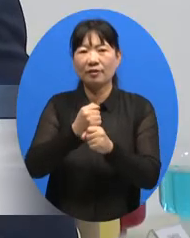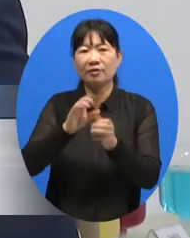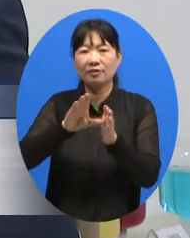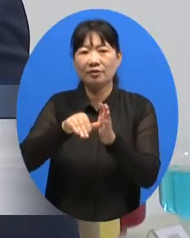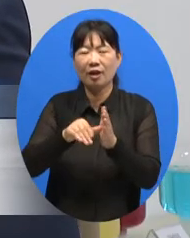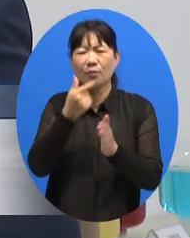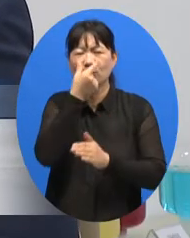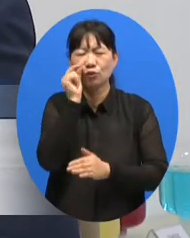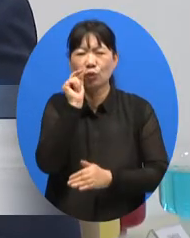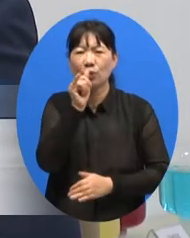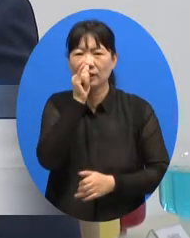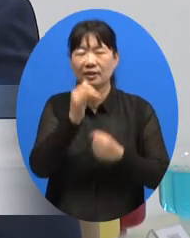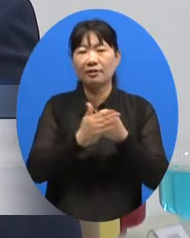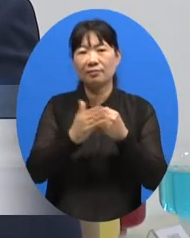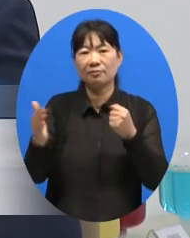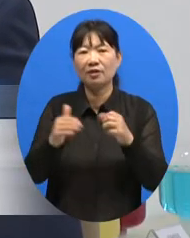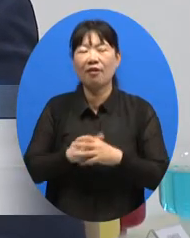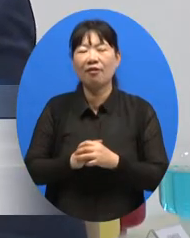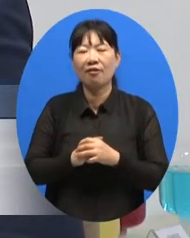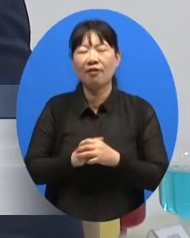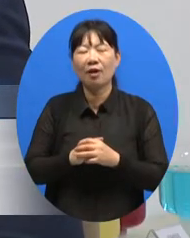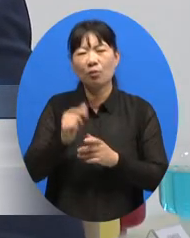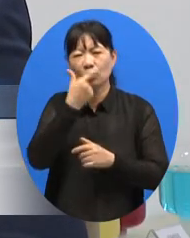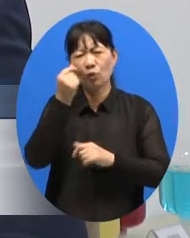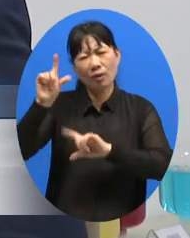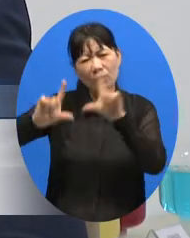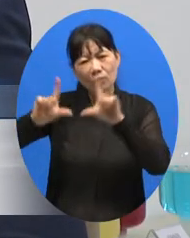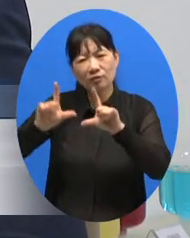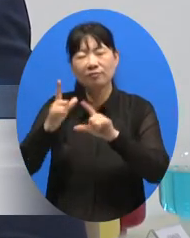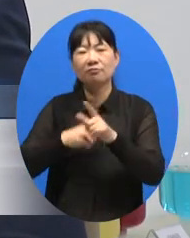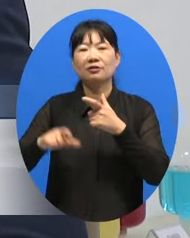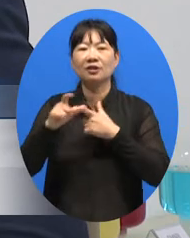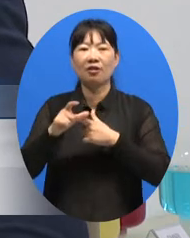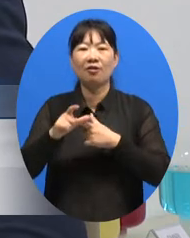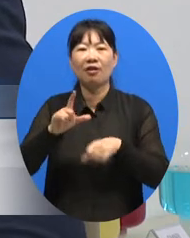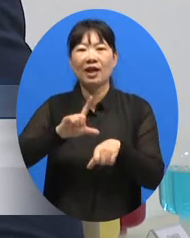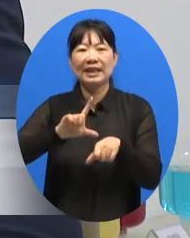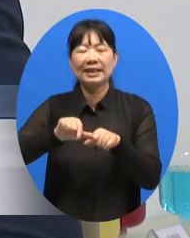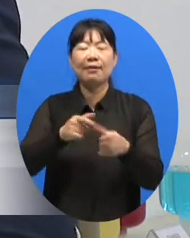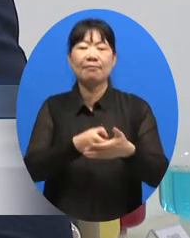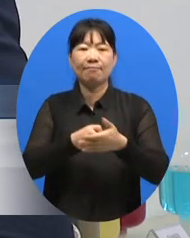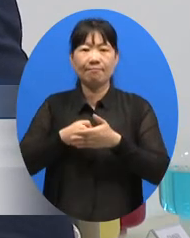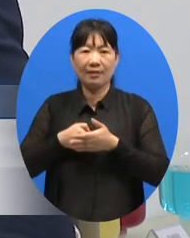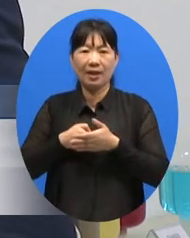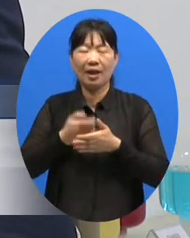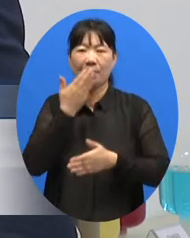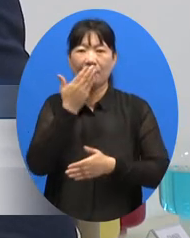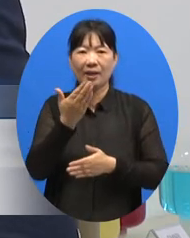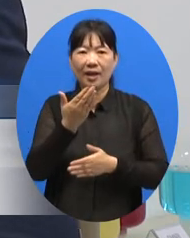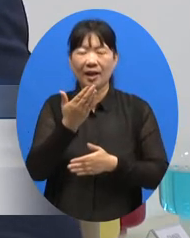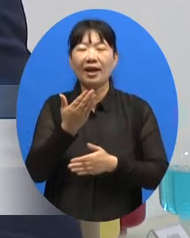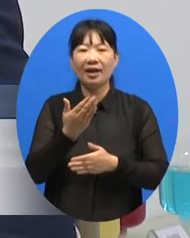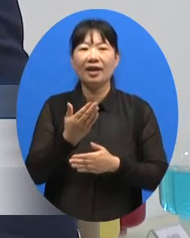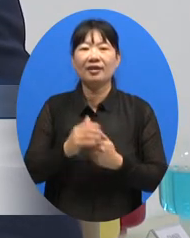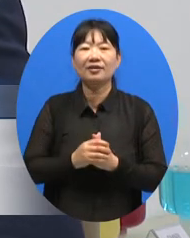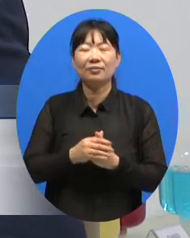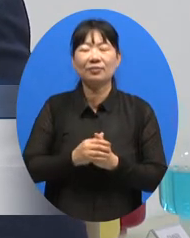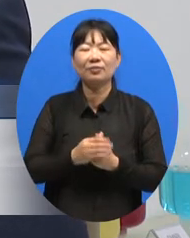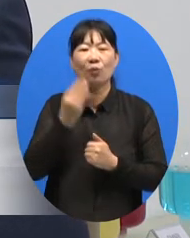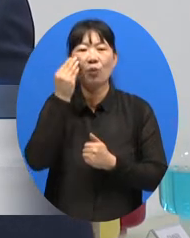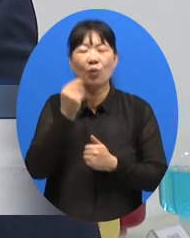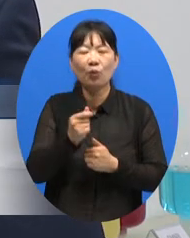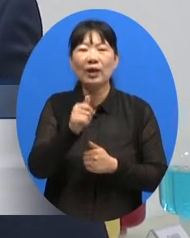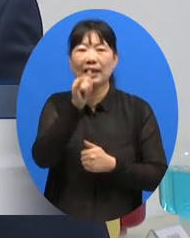제품을 개발하는 데 있어서 부족한 부분이 있기 때문에 그런 부분들을 조금 더 시간을 단축할 수 있는 그런 이제 메리트가